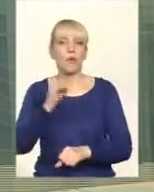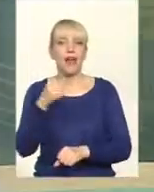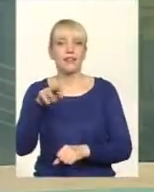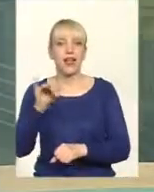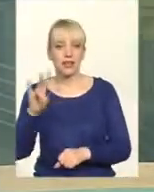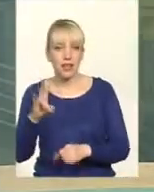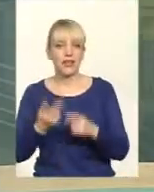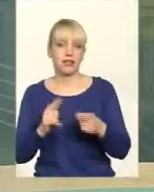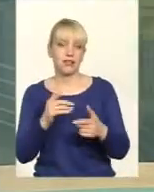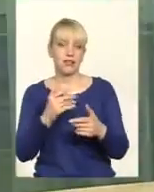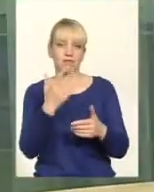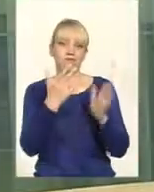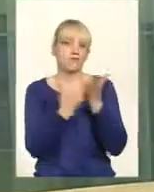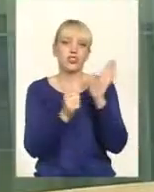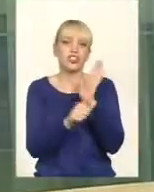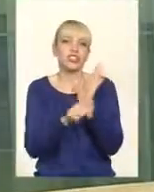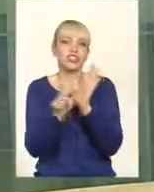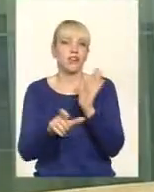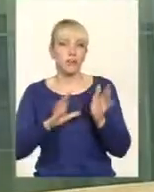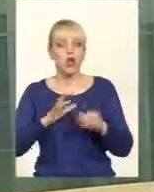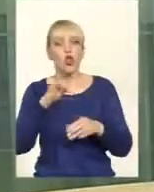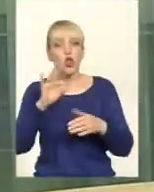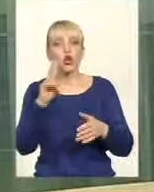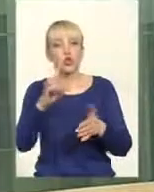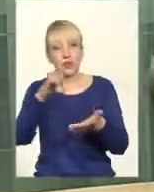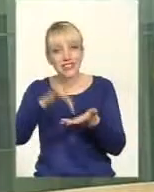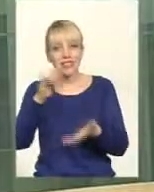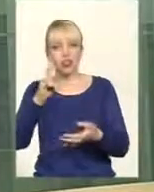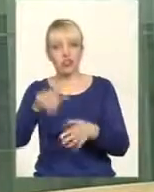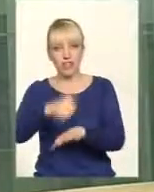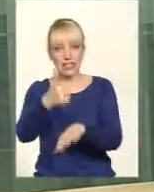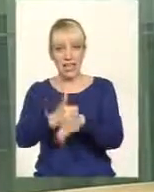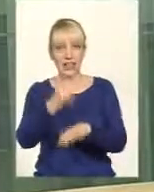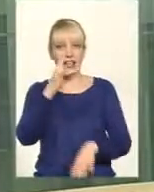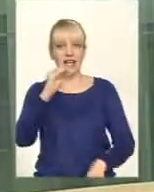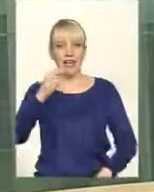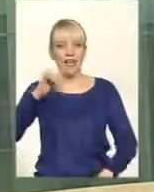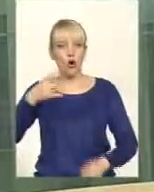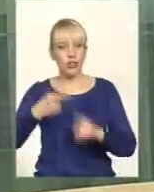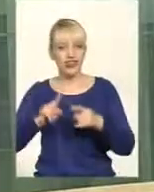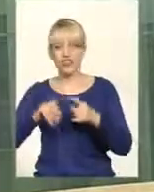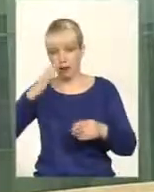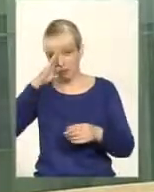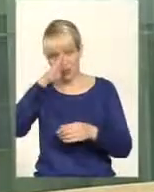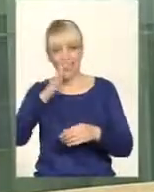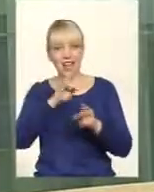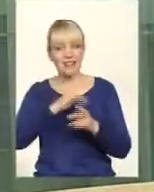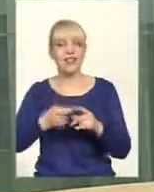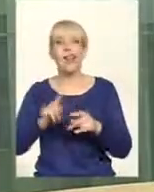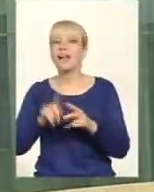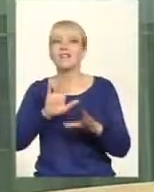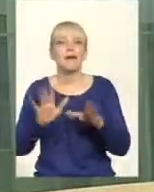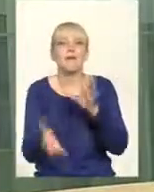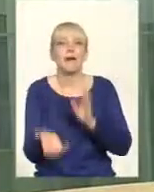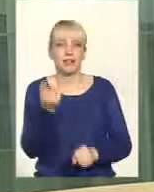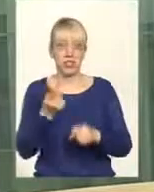не менее, лидеры централизованно, те, кто возглавлял там партию регионов, вот эти предатели, да, они не поддержали эту идею,